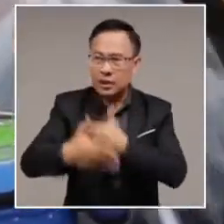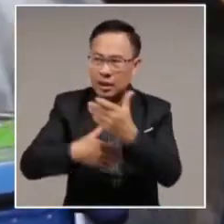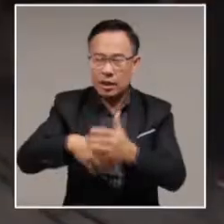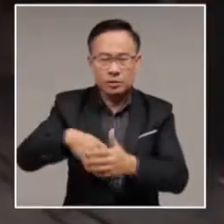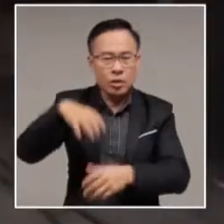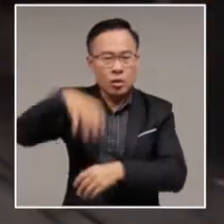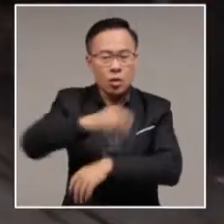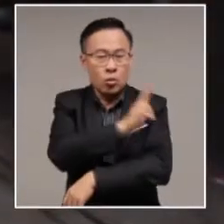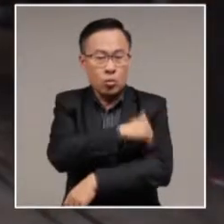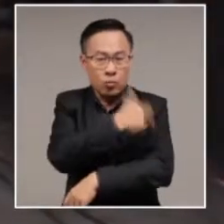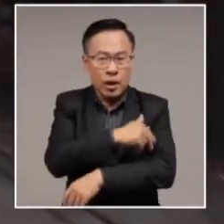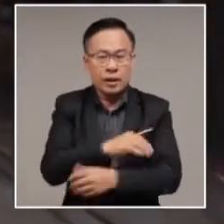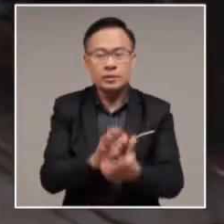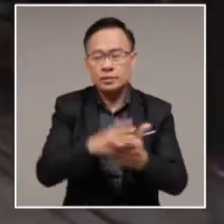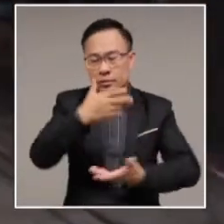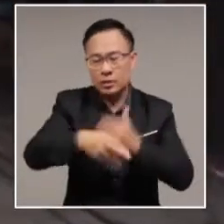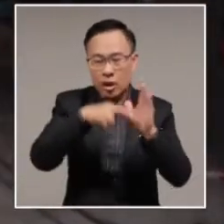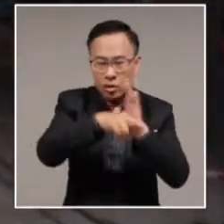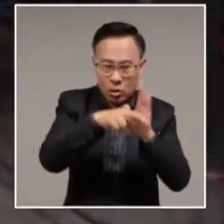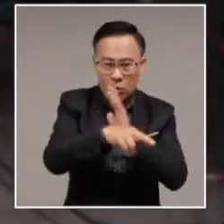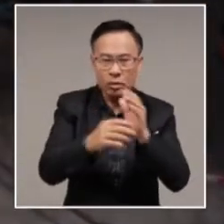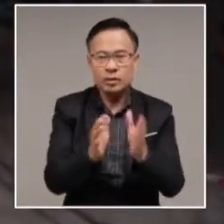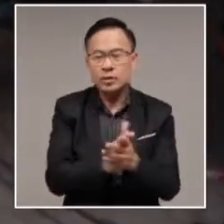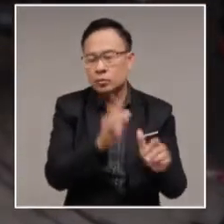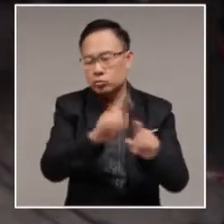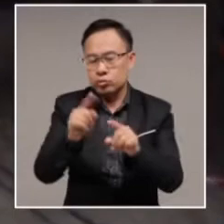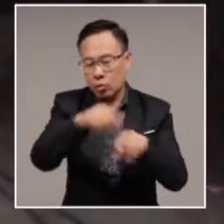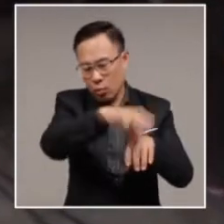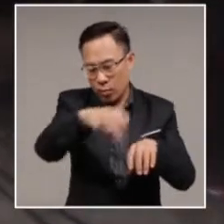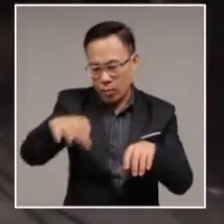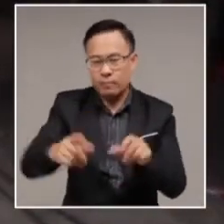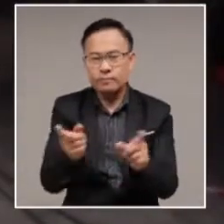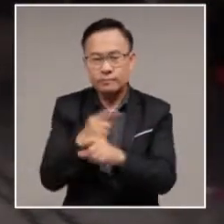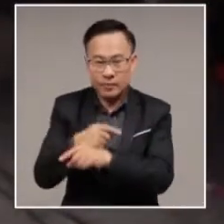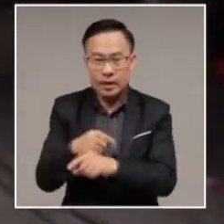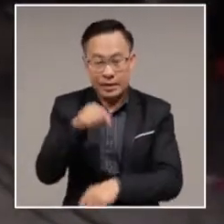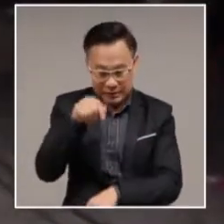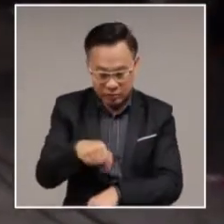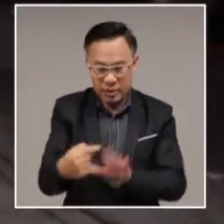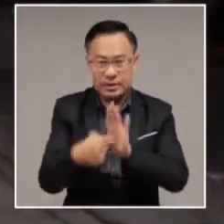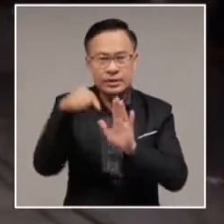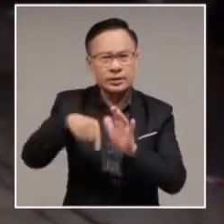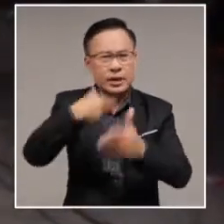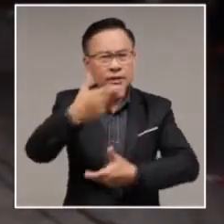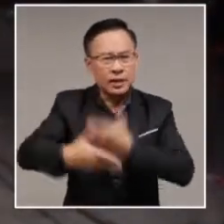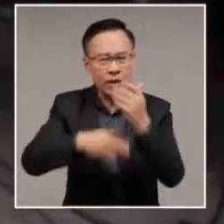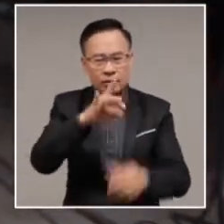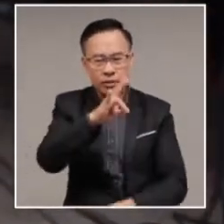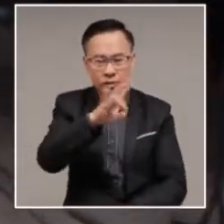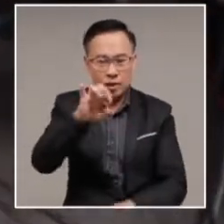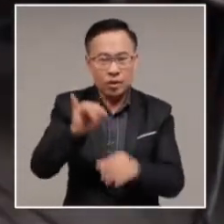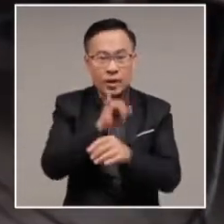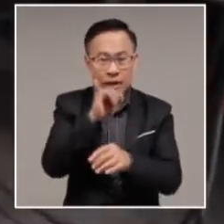ฐกิจบ้านฉางแล้วก็700ไร่เทพประสิทธิ์ด้วยค่ะ ซึ่งตรงนี้ก็คือตลาด700ไร่ ใช่ค่ะที่นี่700ไ